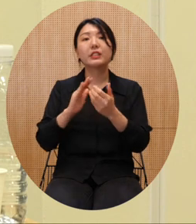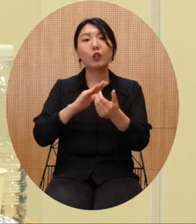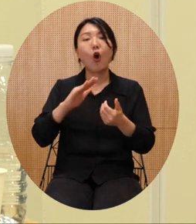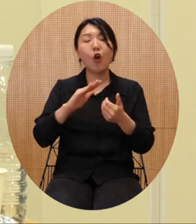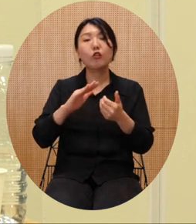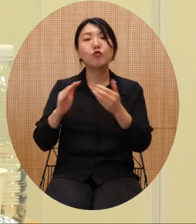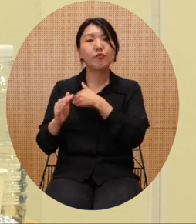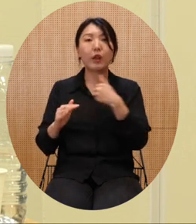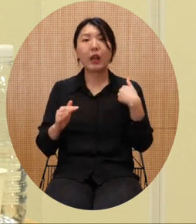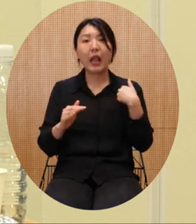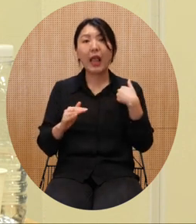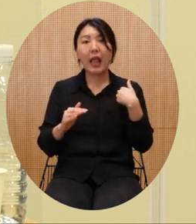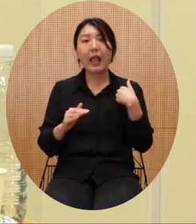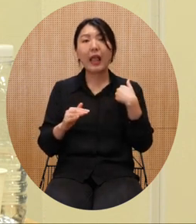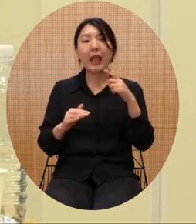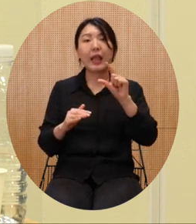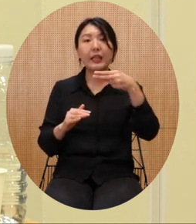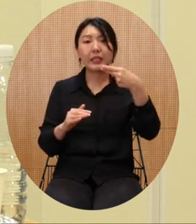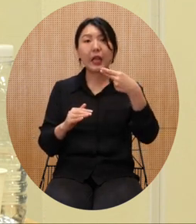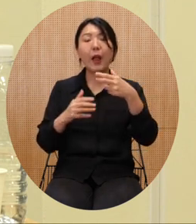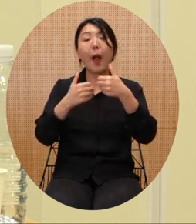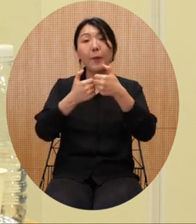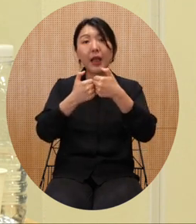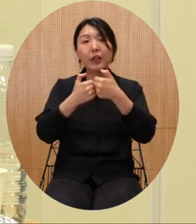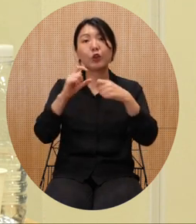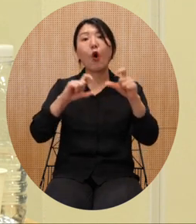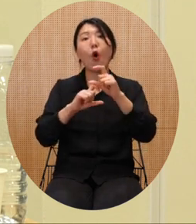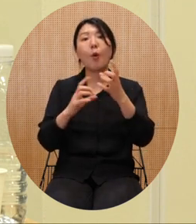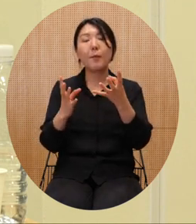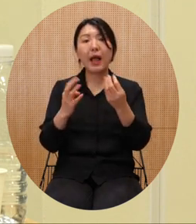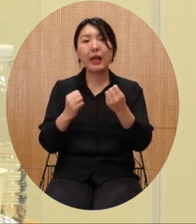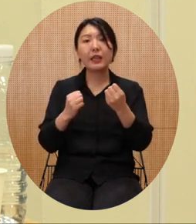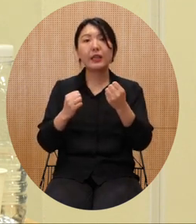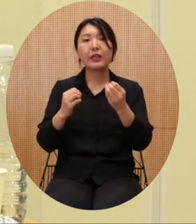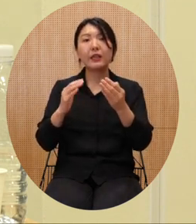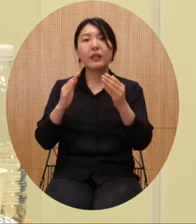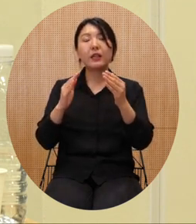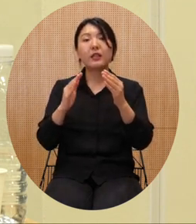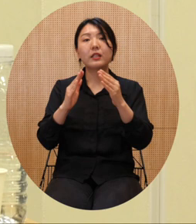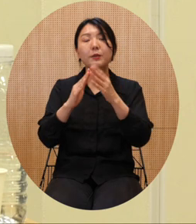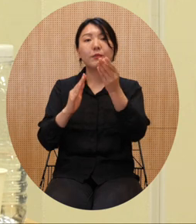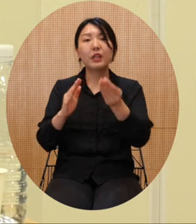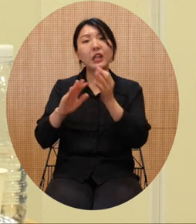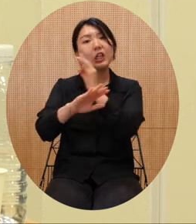이전이라도 충분하게 좀 최대한 LH하고 협의해서 더 많은 매입 임대가